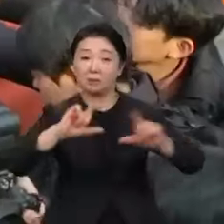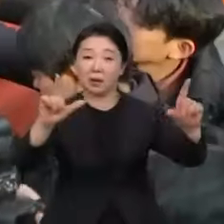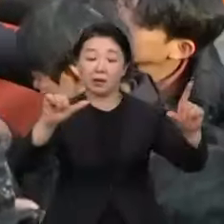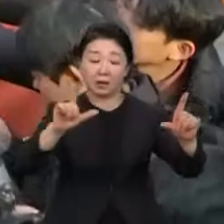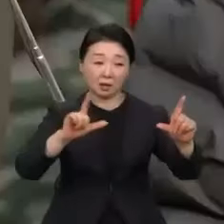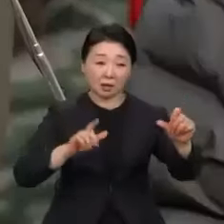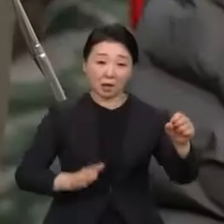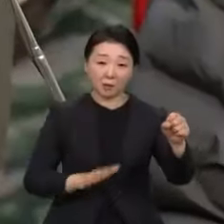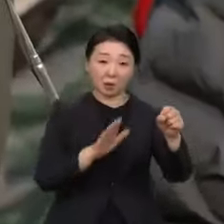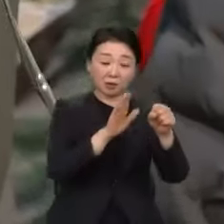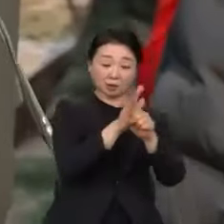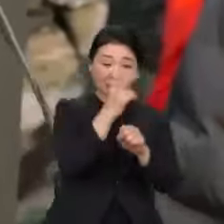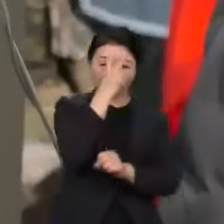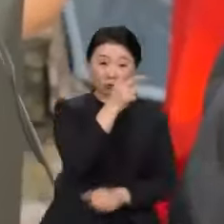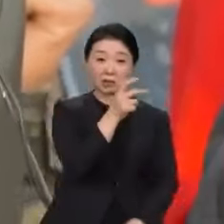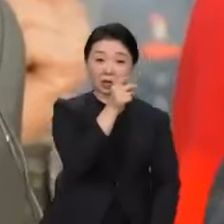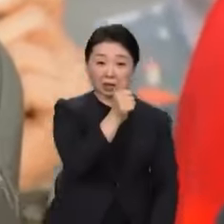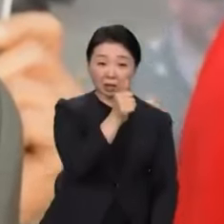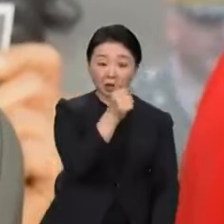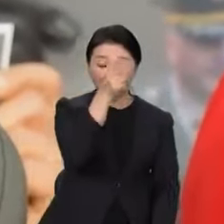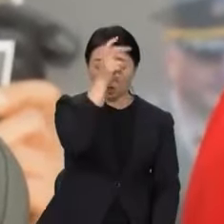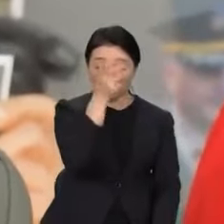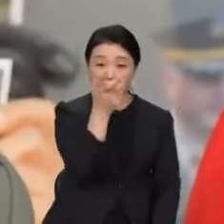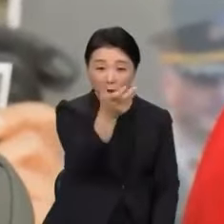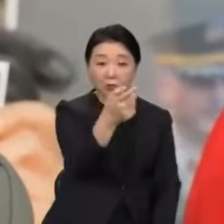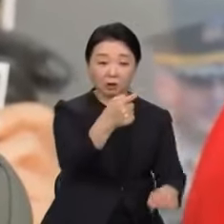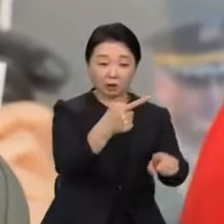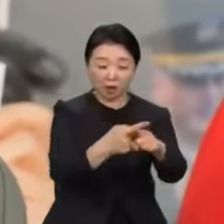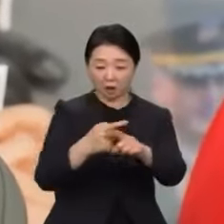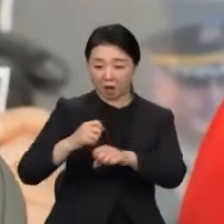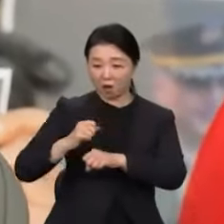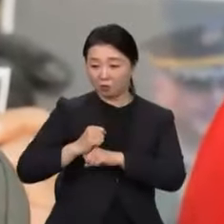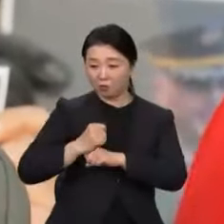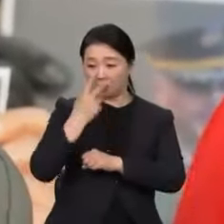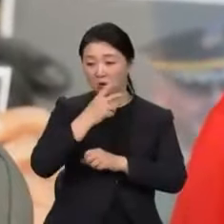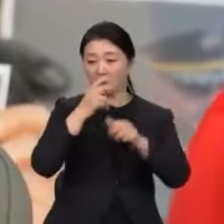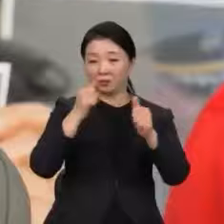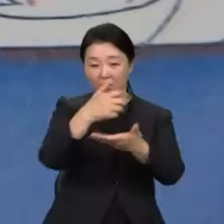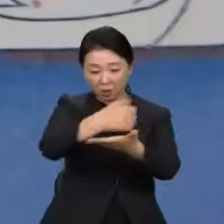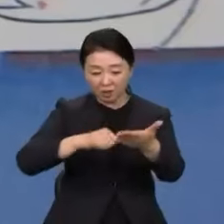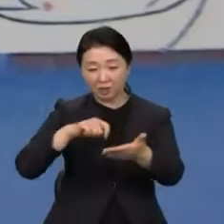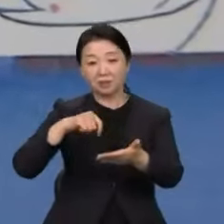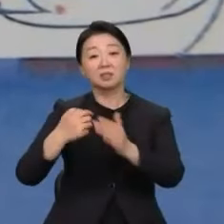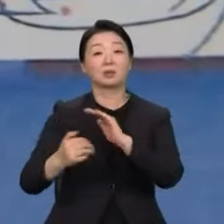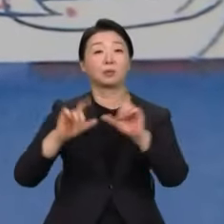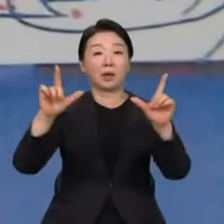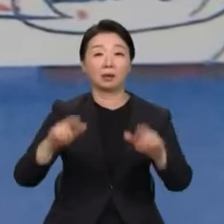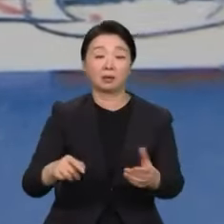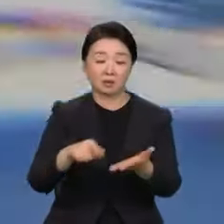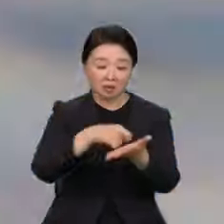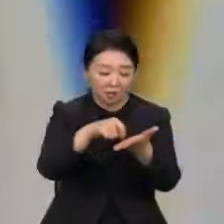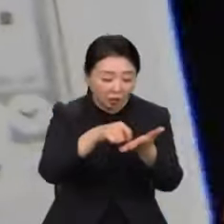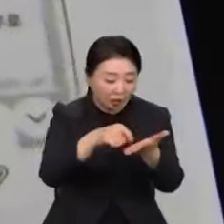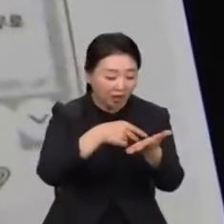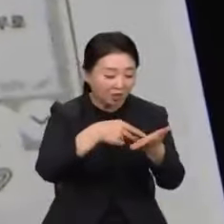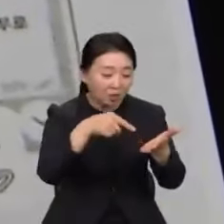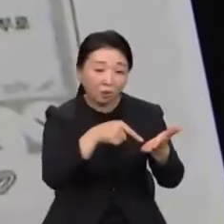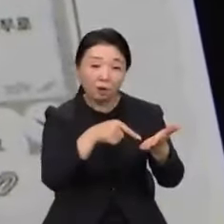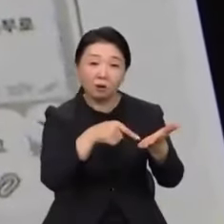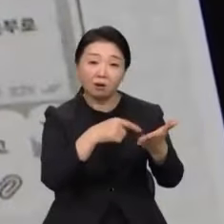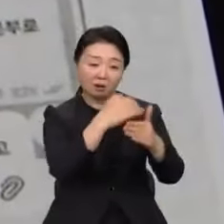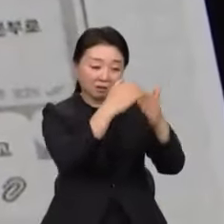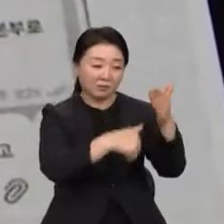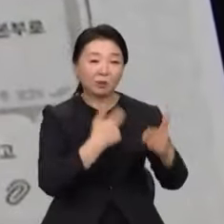해병대 수사단장이 사건을 경찰로 넘겼다가 군검찰이 회수해온 바로 전날입니다. 썼다 지운 부분은 메시지에